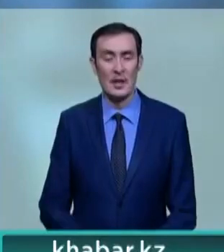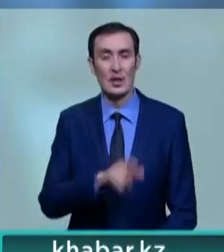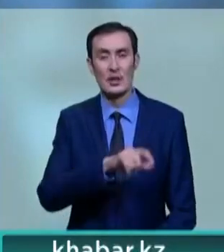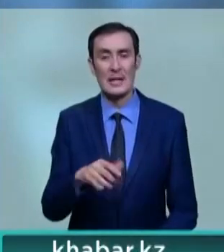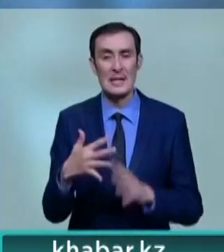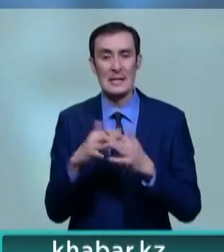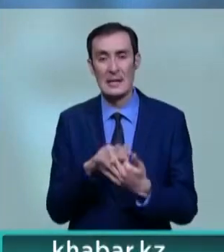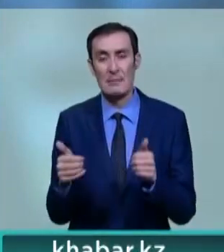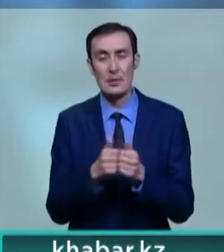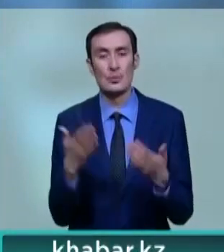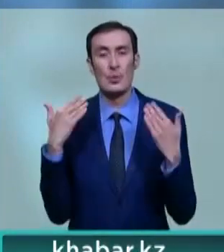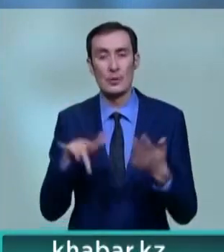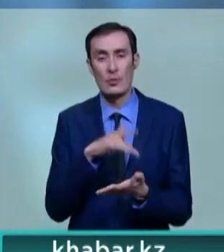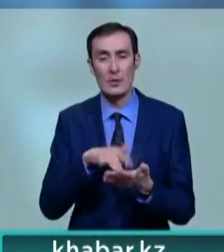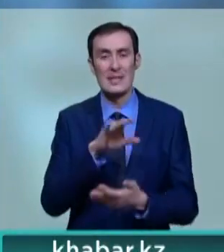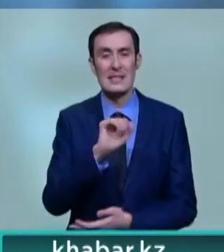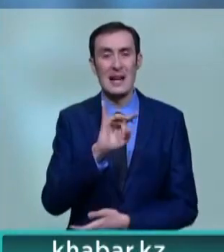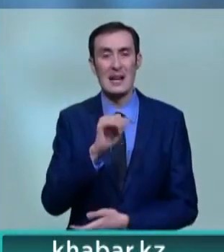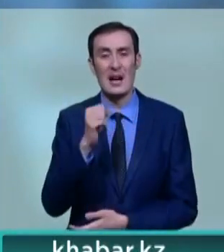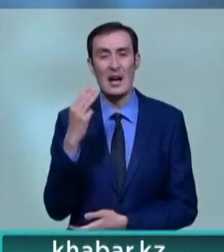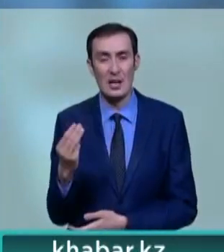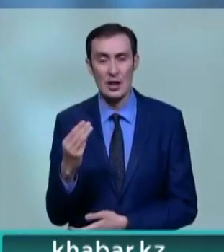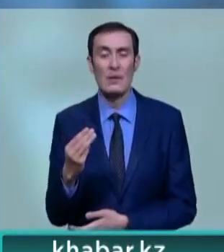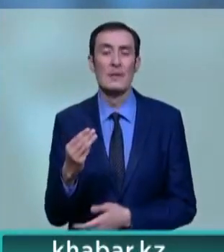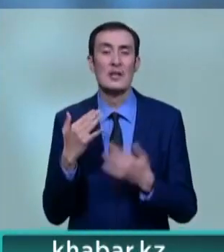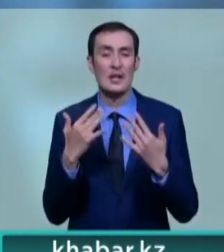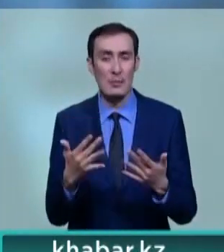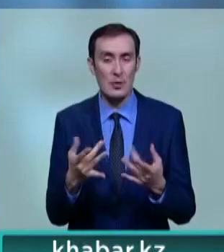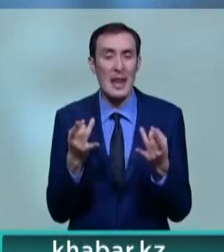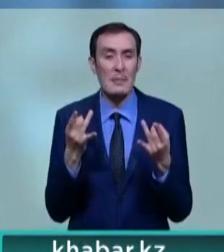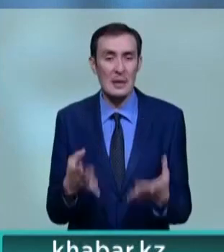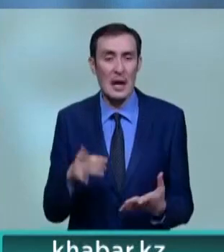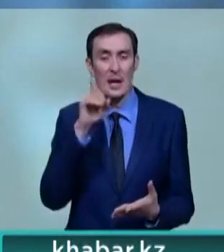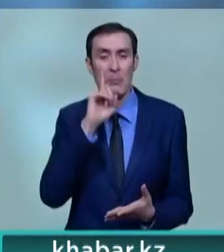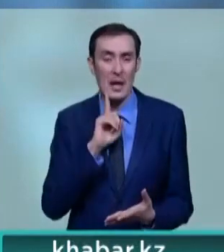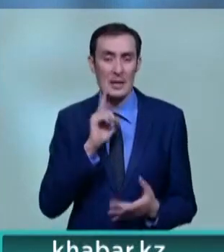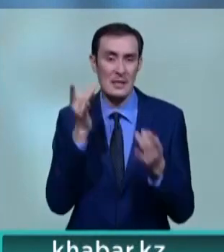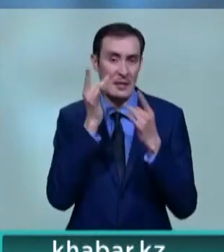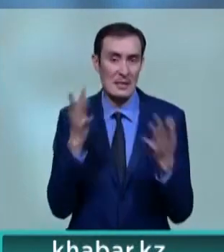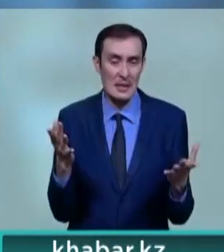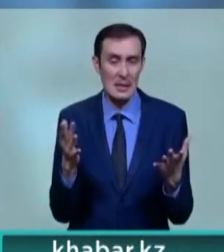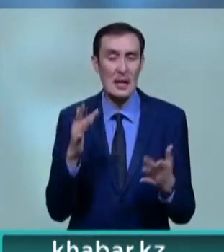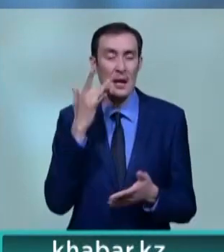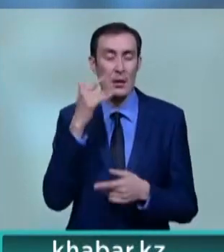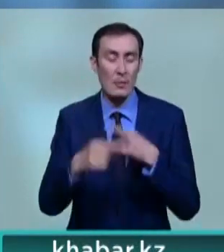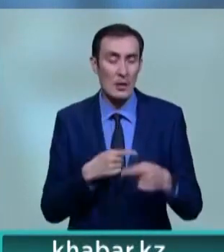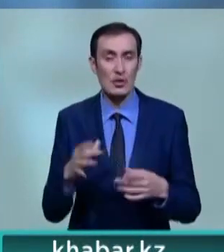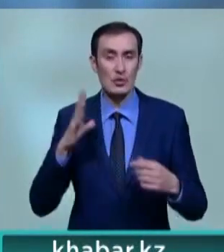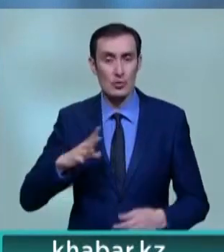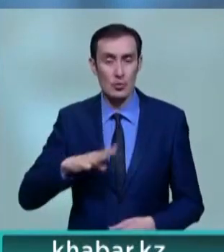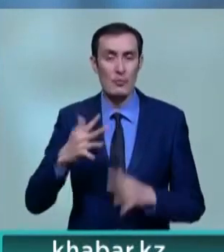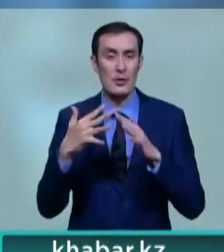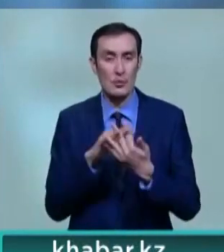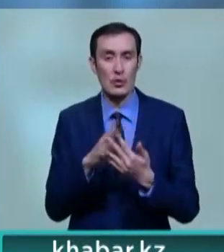Жители села близ курортного города Сарыагаш Туркестанской области требуют элементарных благ цивилизации. Годами они ждут, что в